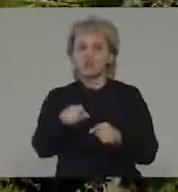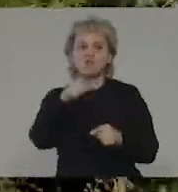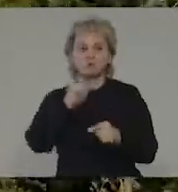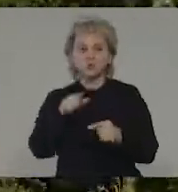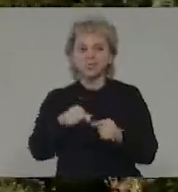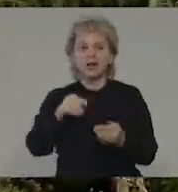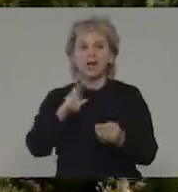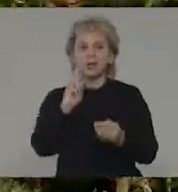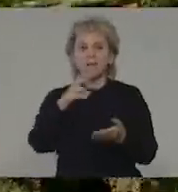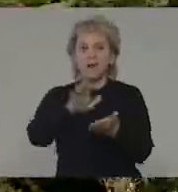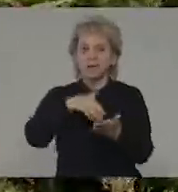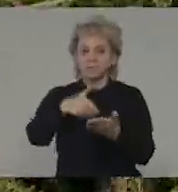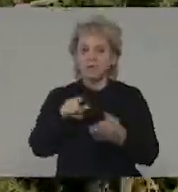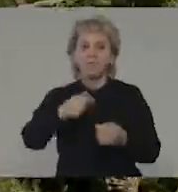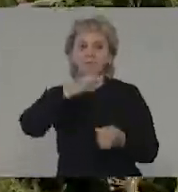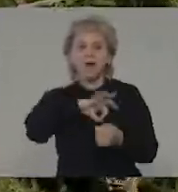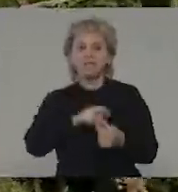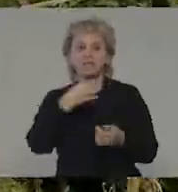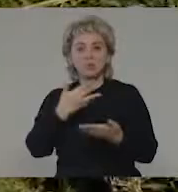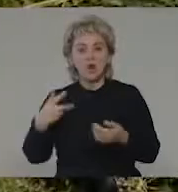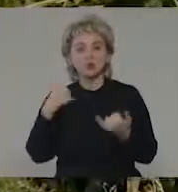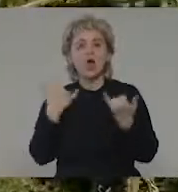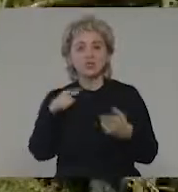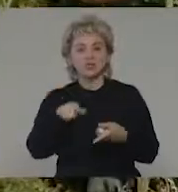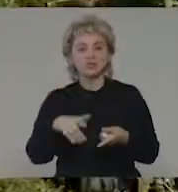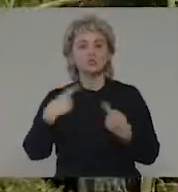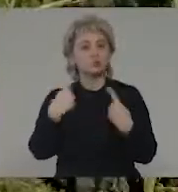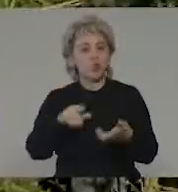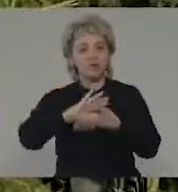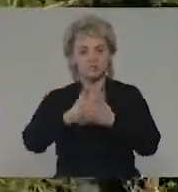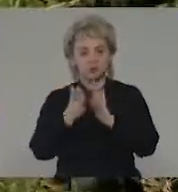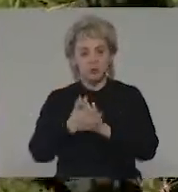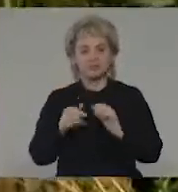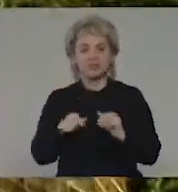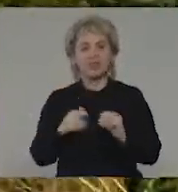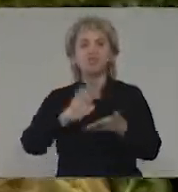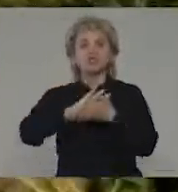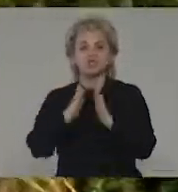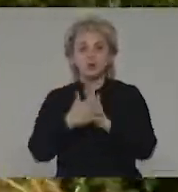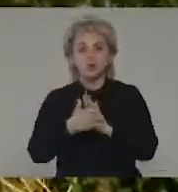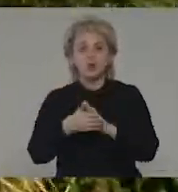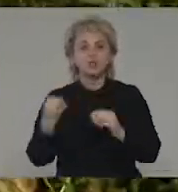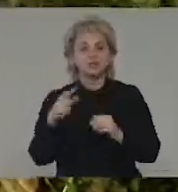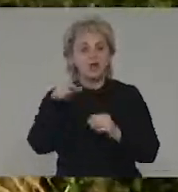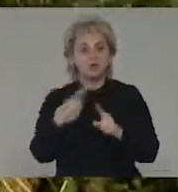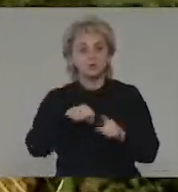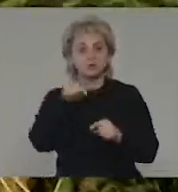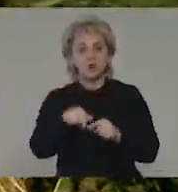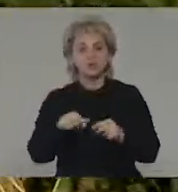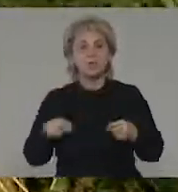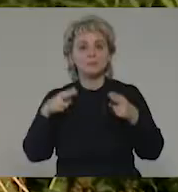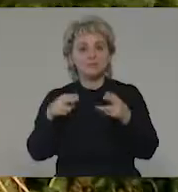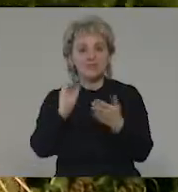вкусное конопляное масло, полезный продукт. А сейчас другая ситуация. Ситуация соблазна, в которой